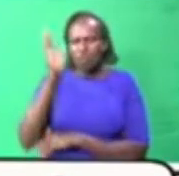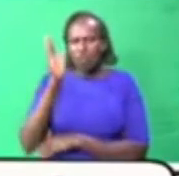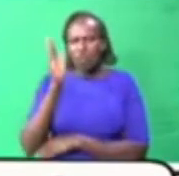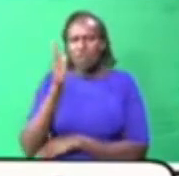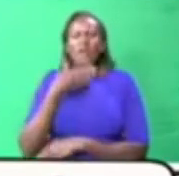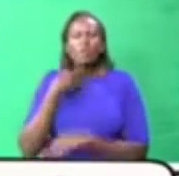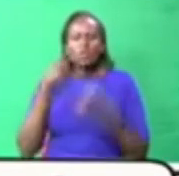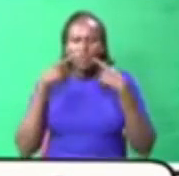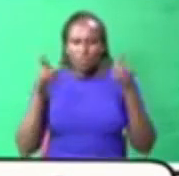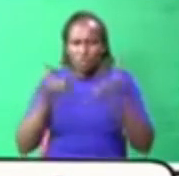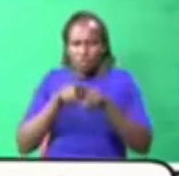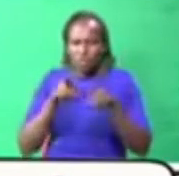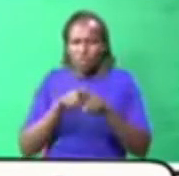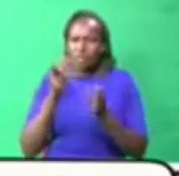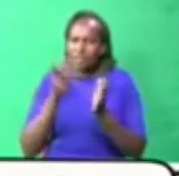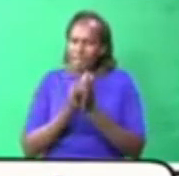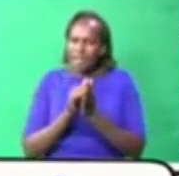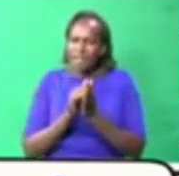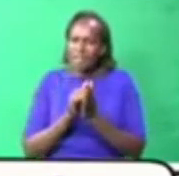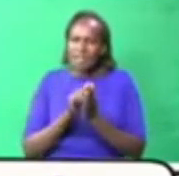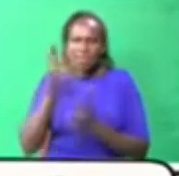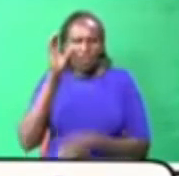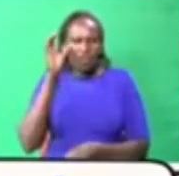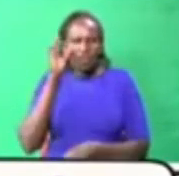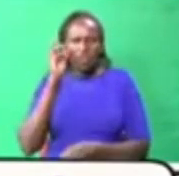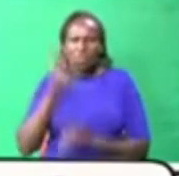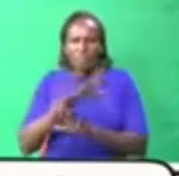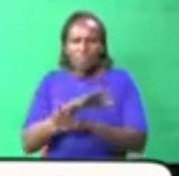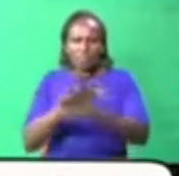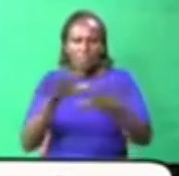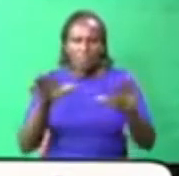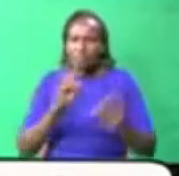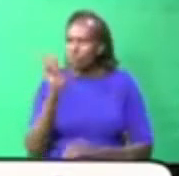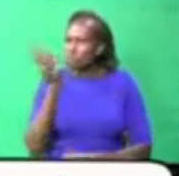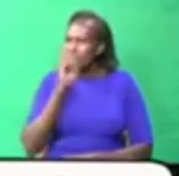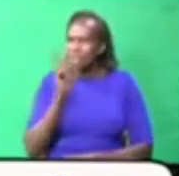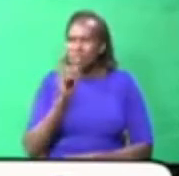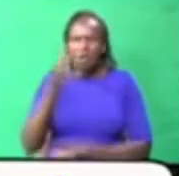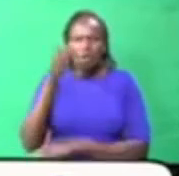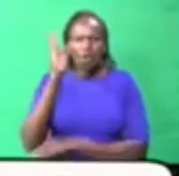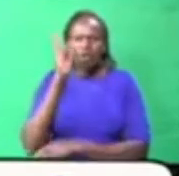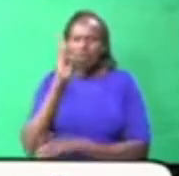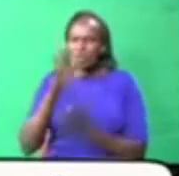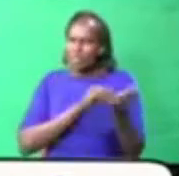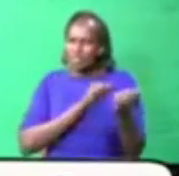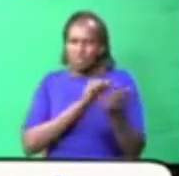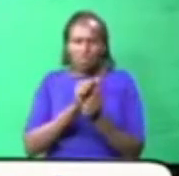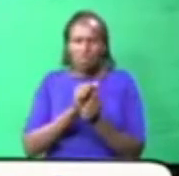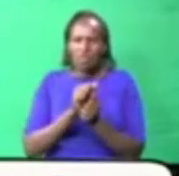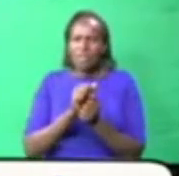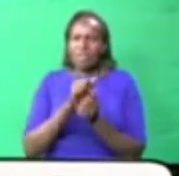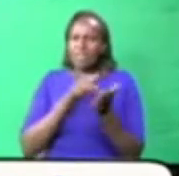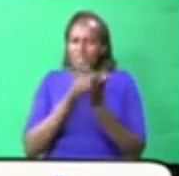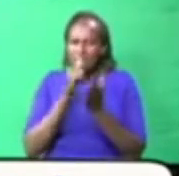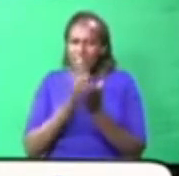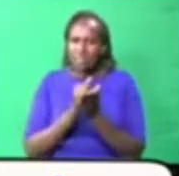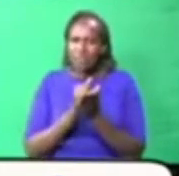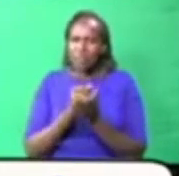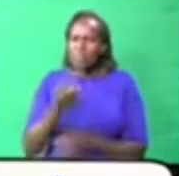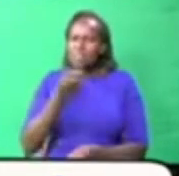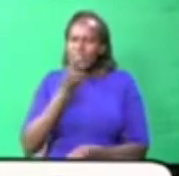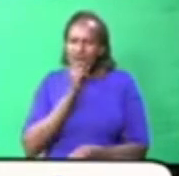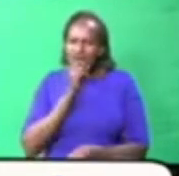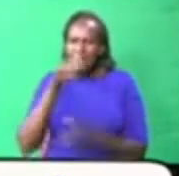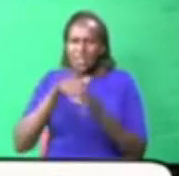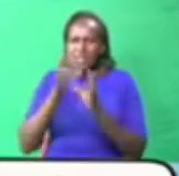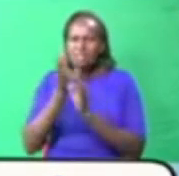kutangaza pia kwamba that virus will not spread anymore. The Lord will crush it in the heavenly realms. It will be silenced in the